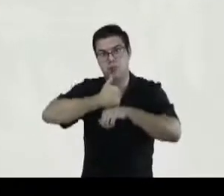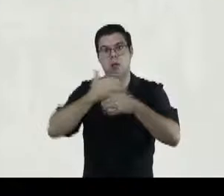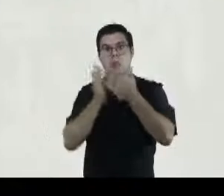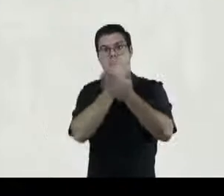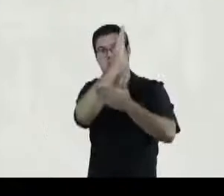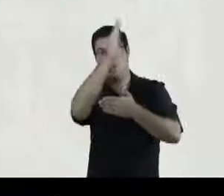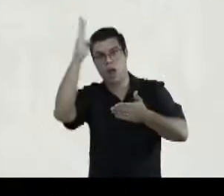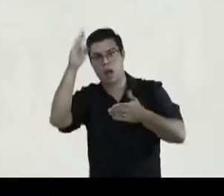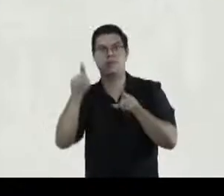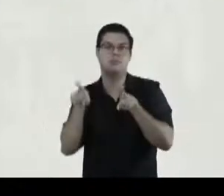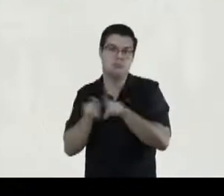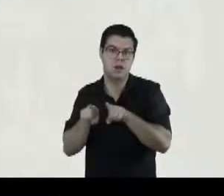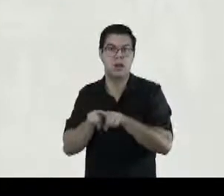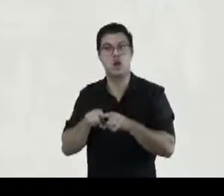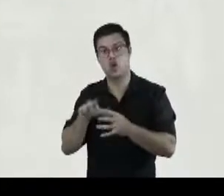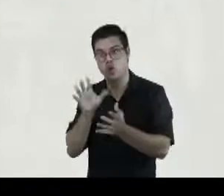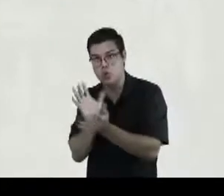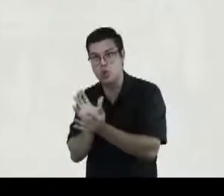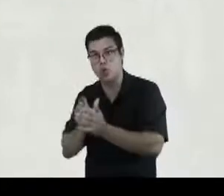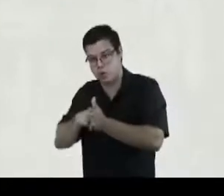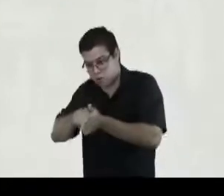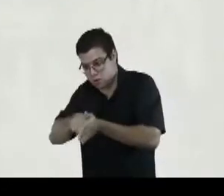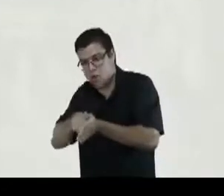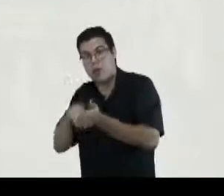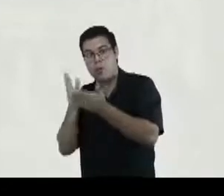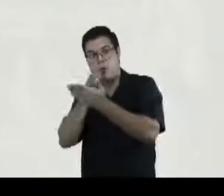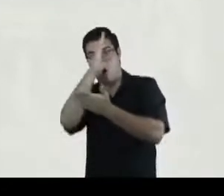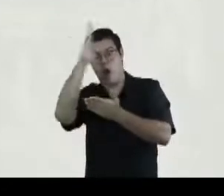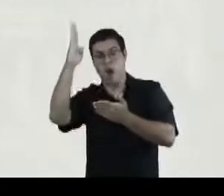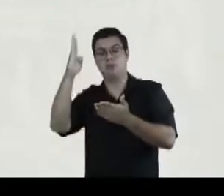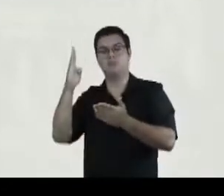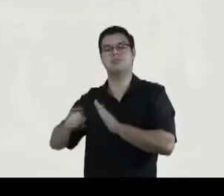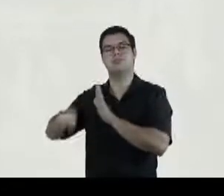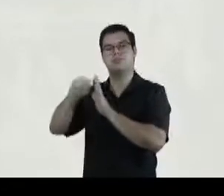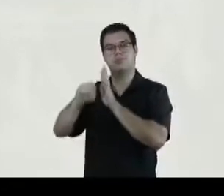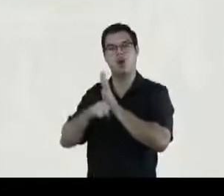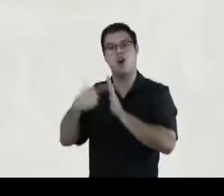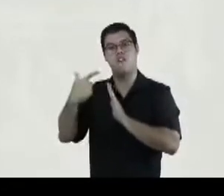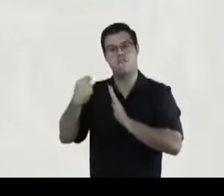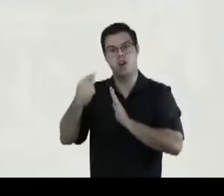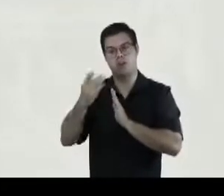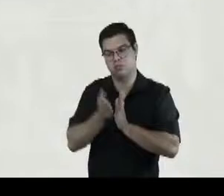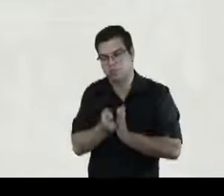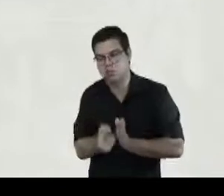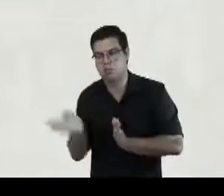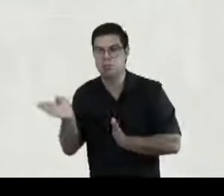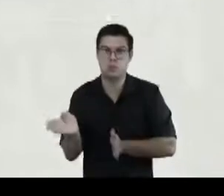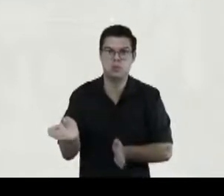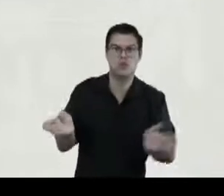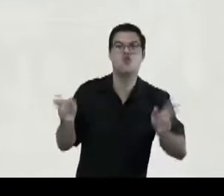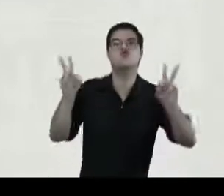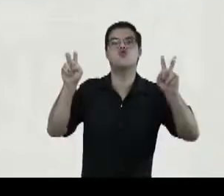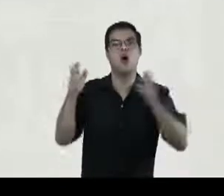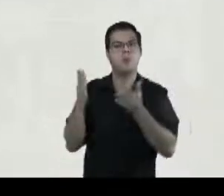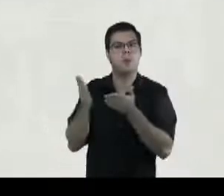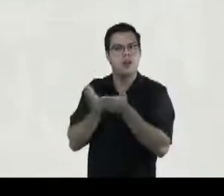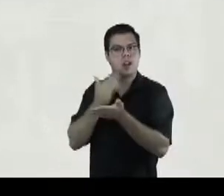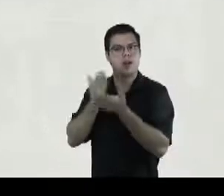directions différentes pour la description des livres anciens. Et les deux ont pris deux directions. La